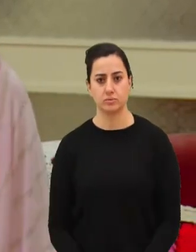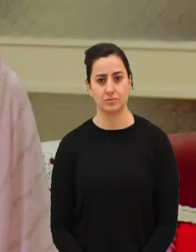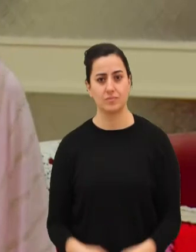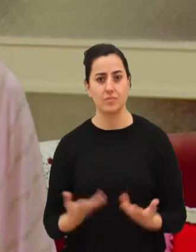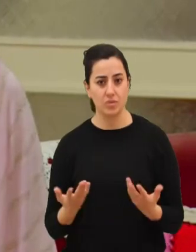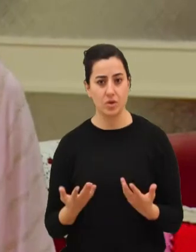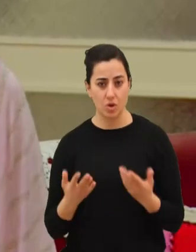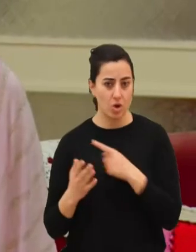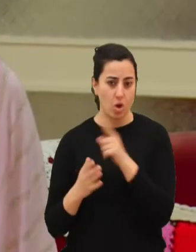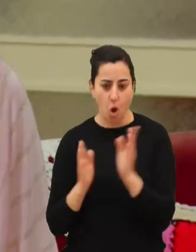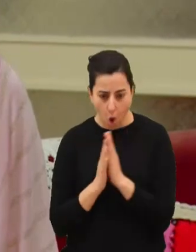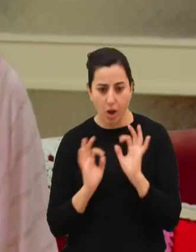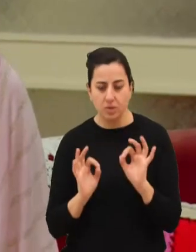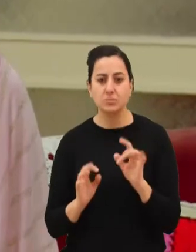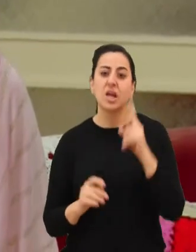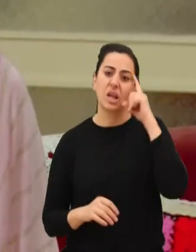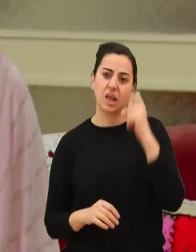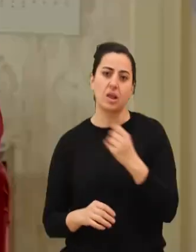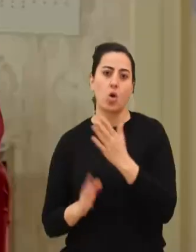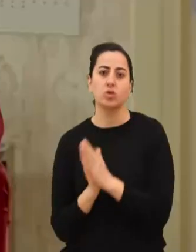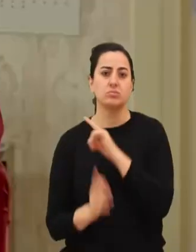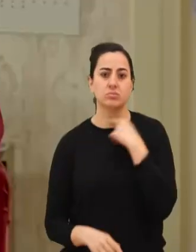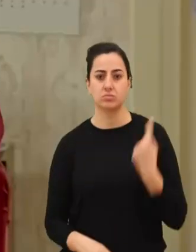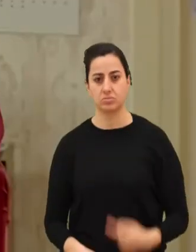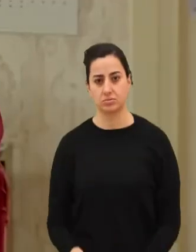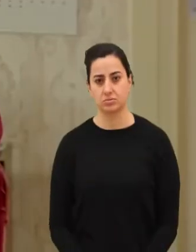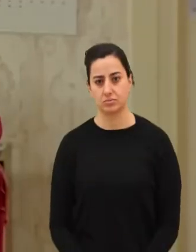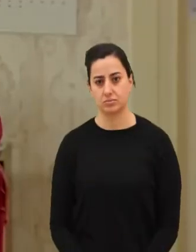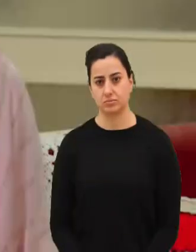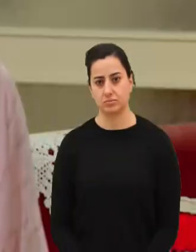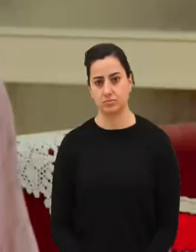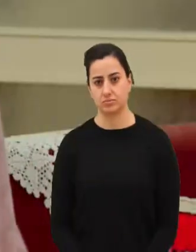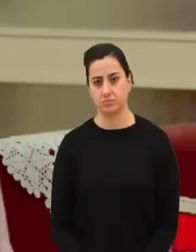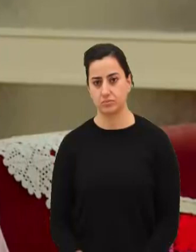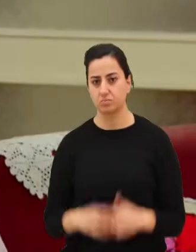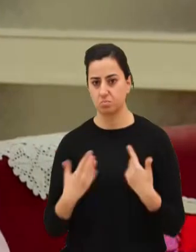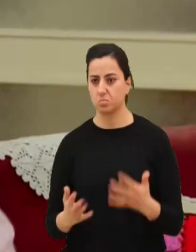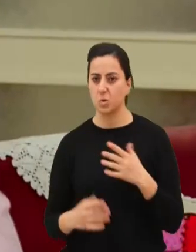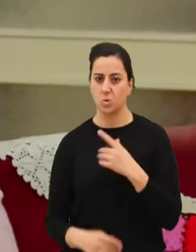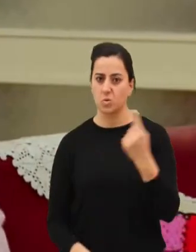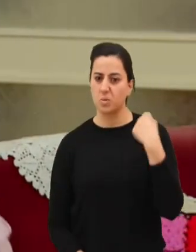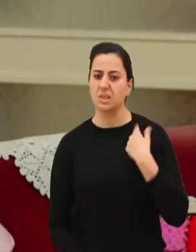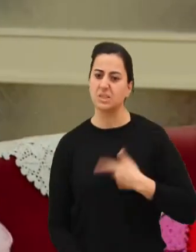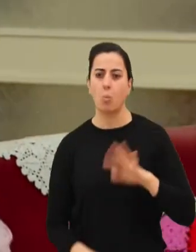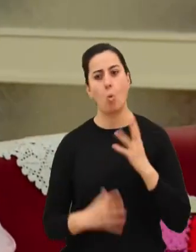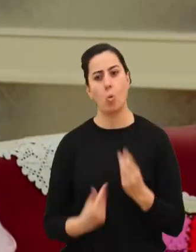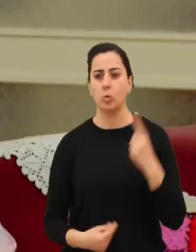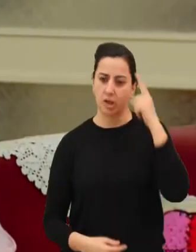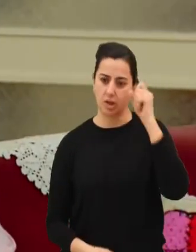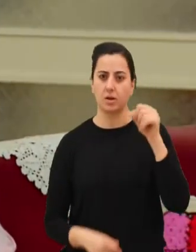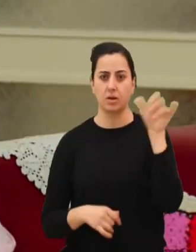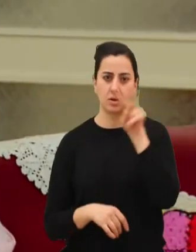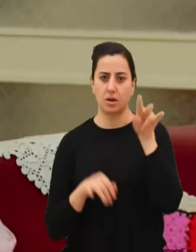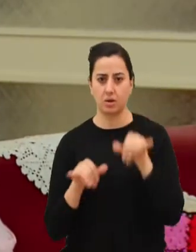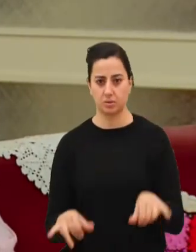Ama ne yapıyor? İşte özür dileyeceğine böyle inat ediyor. O da sevmiyor beni kesin. Sevmiyor.